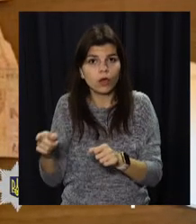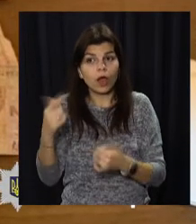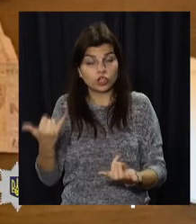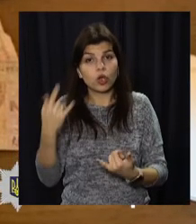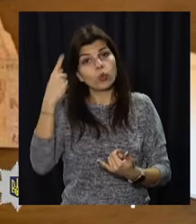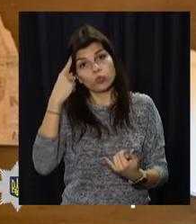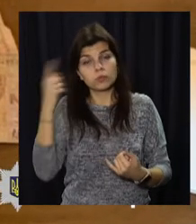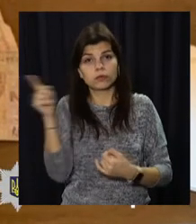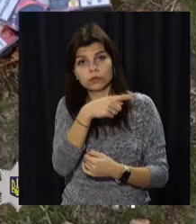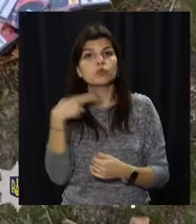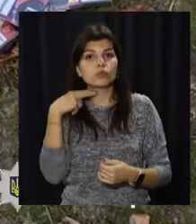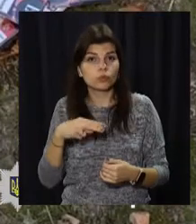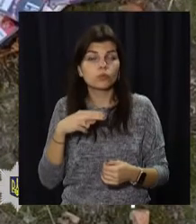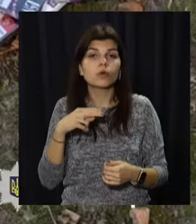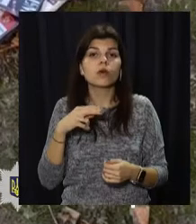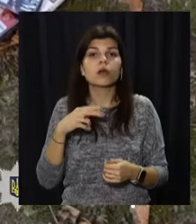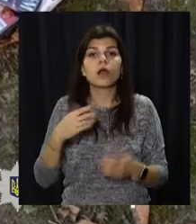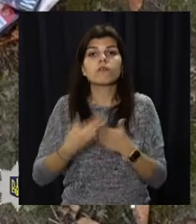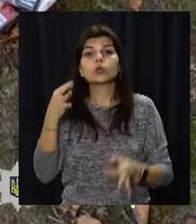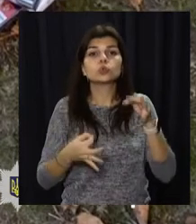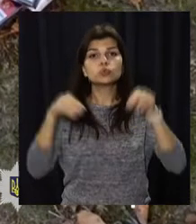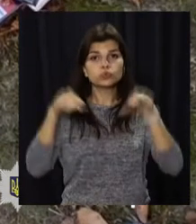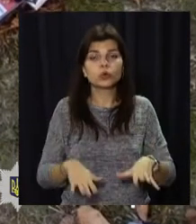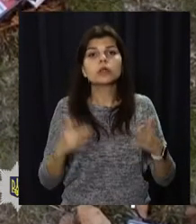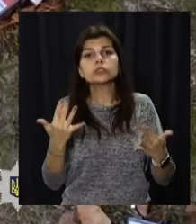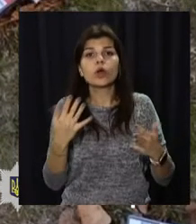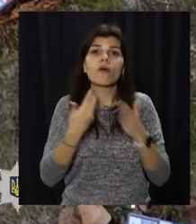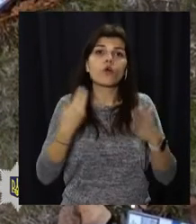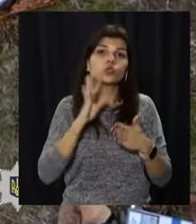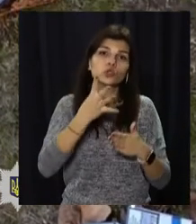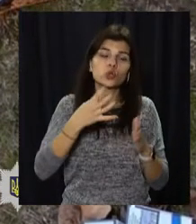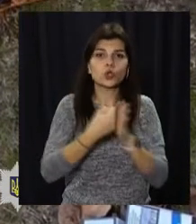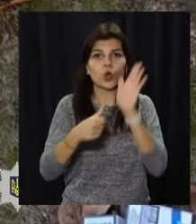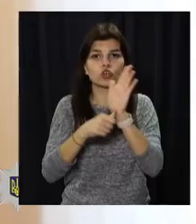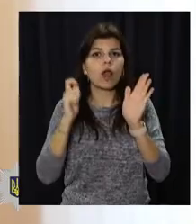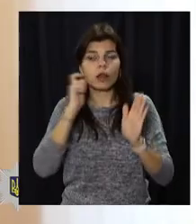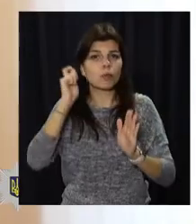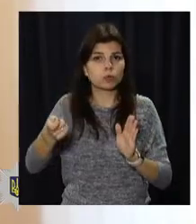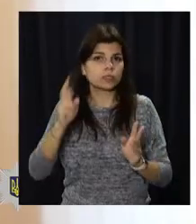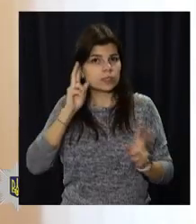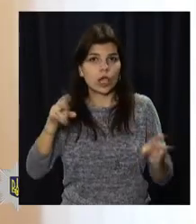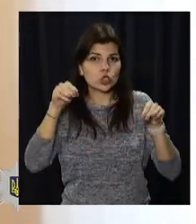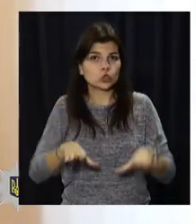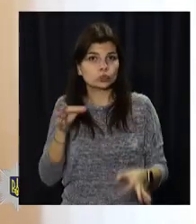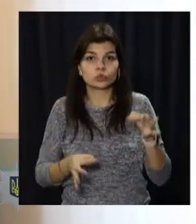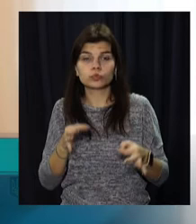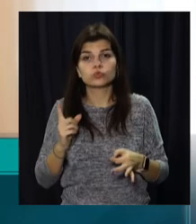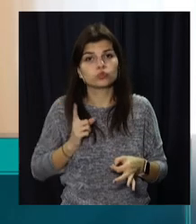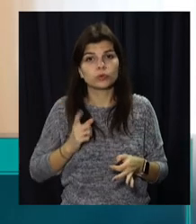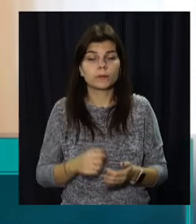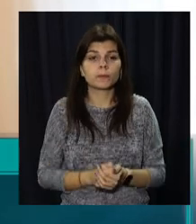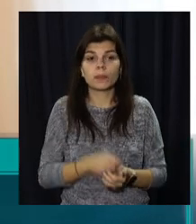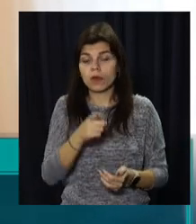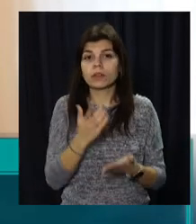за ґратами. Залежно від рішення суду, їм світить від 4 до 6 років. Нами було встановлено більше 10